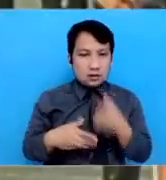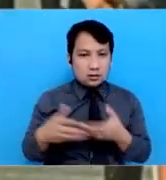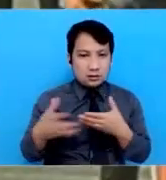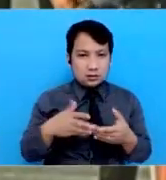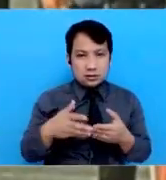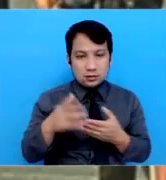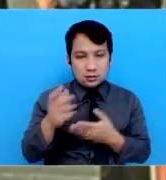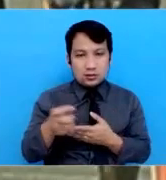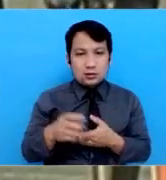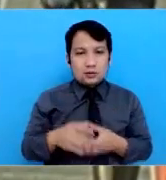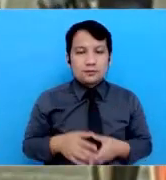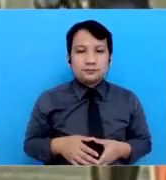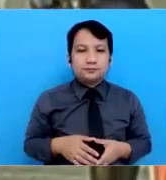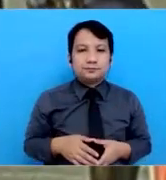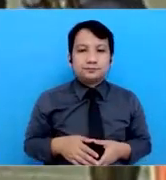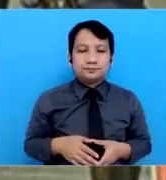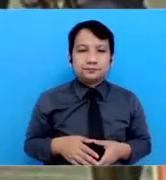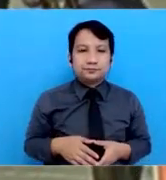origin.